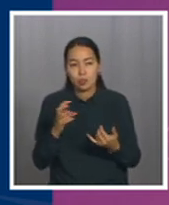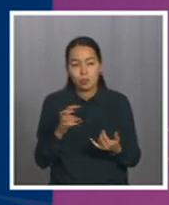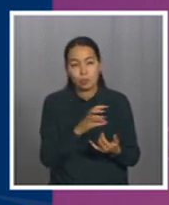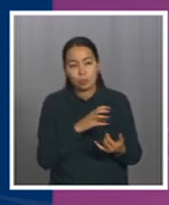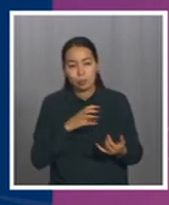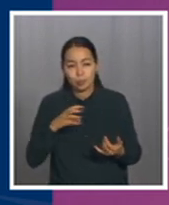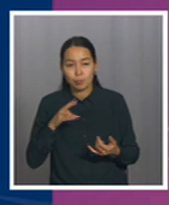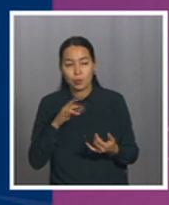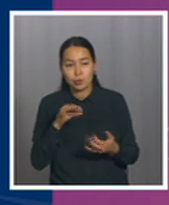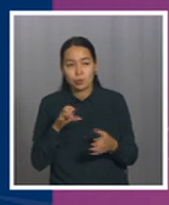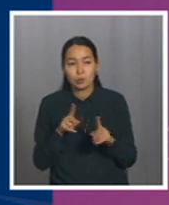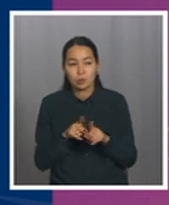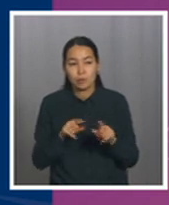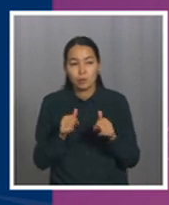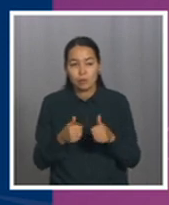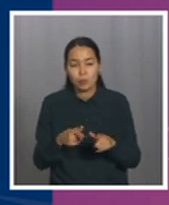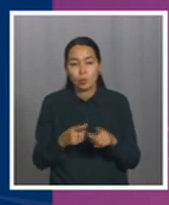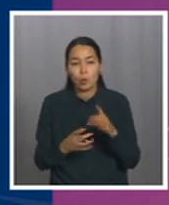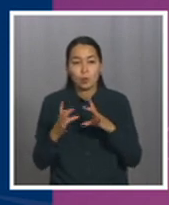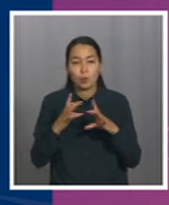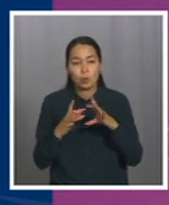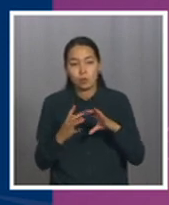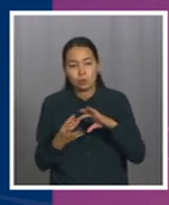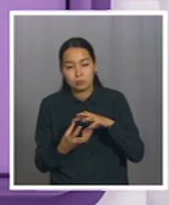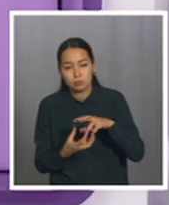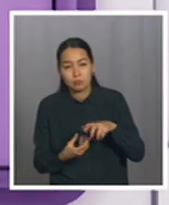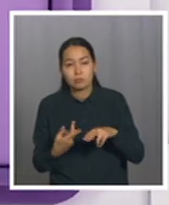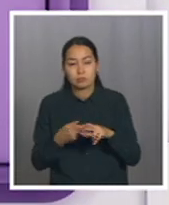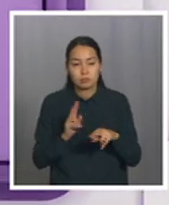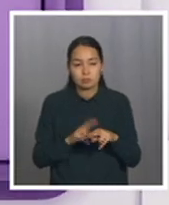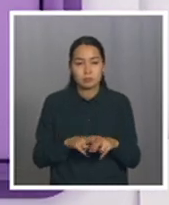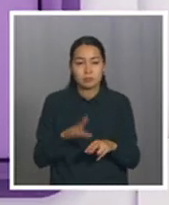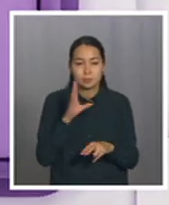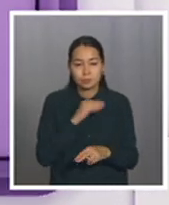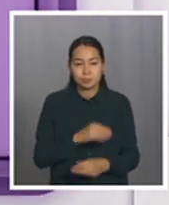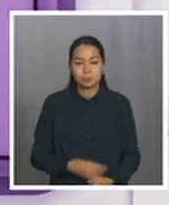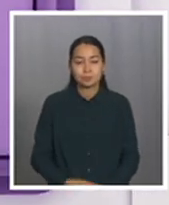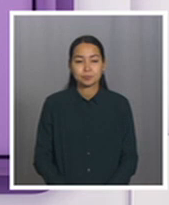оның формасының дөңгелектің формасынан айырмашылығы шамалы.